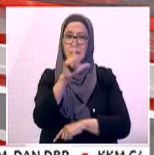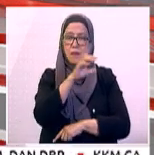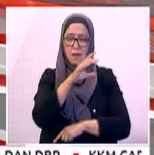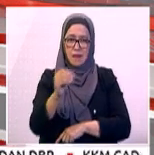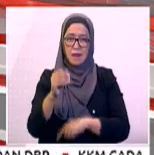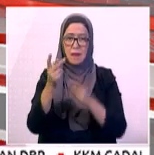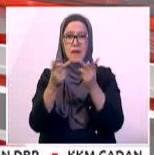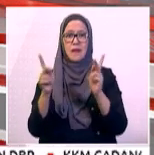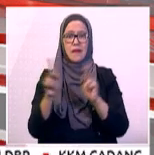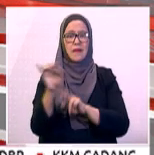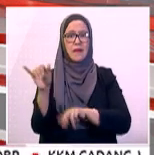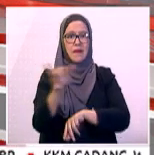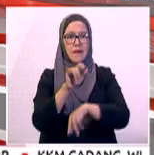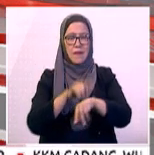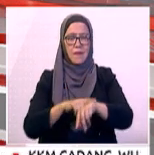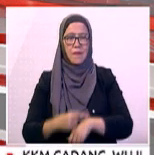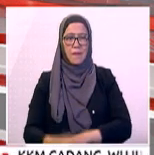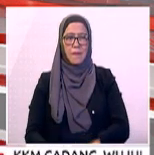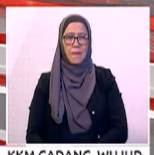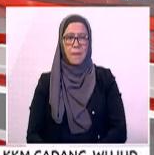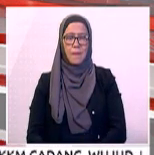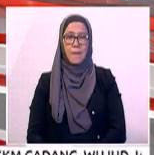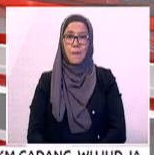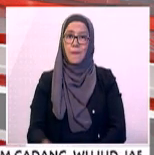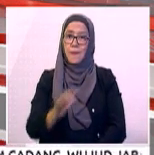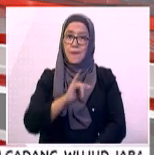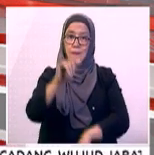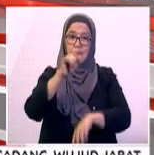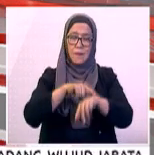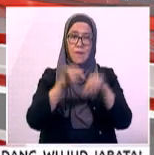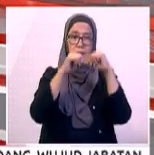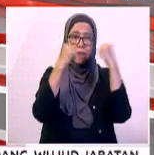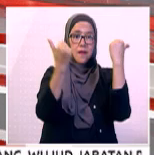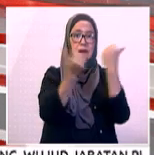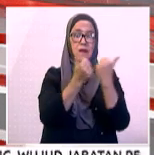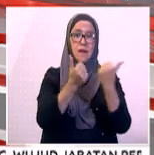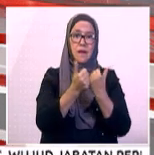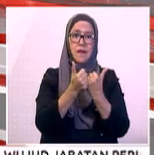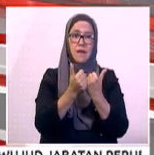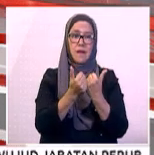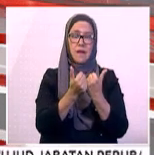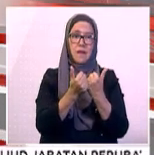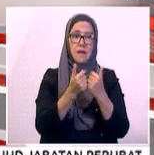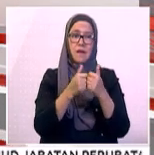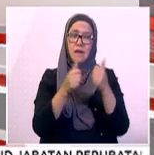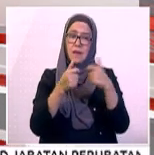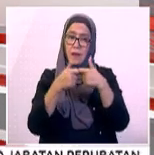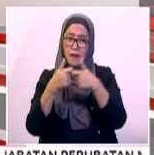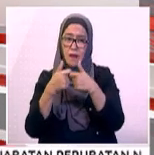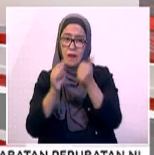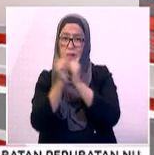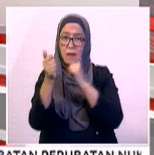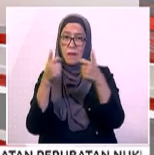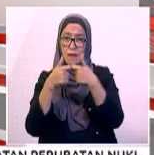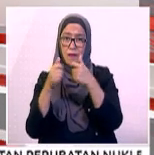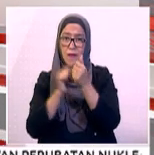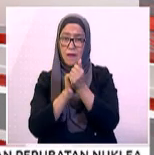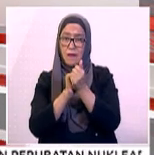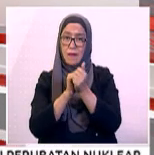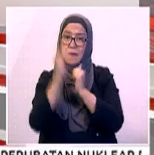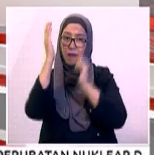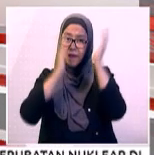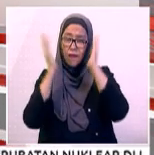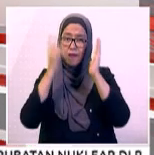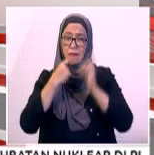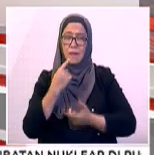dengannya. Dalam pada itu, Persatuan Sukan Elektronik Malaysia ESM pula berhasrat membuat permohonan mendapatkan